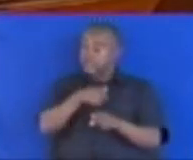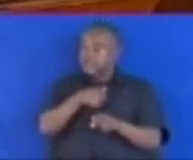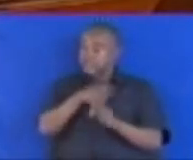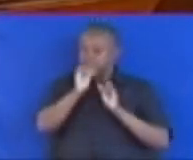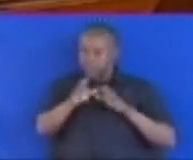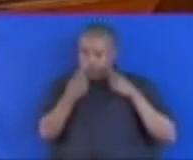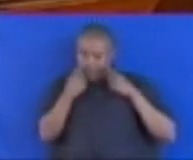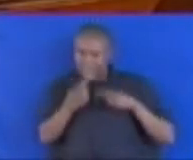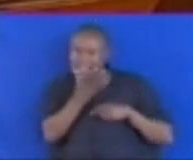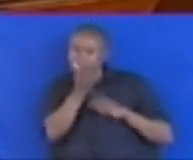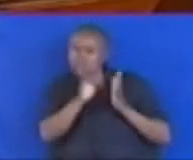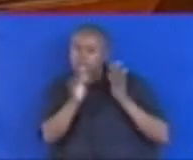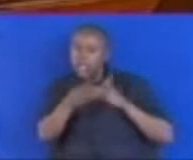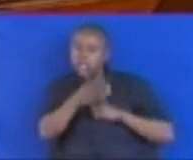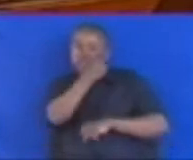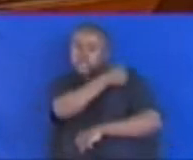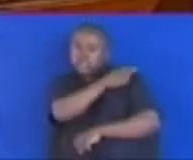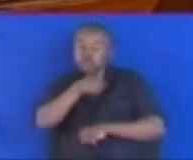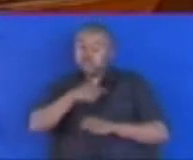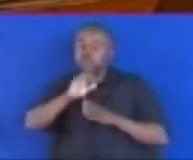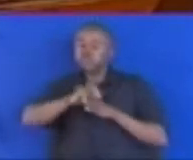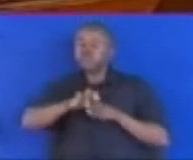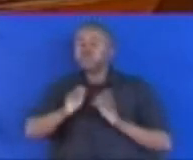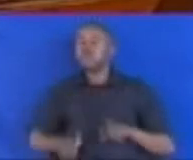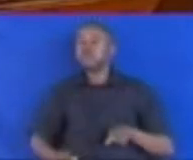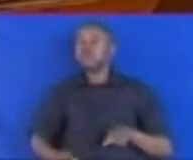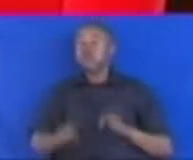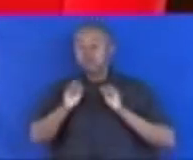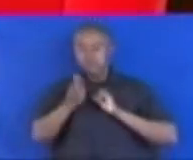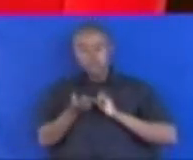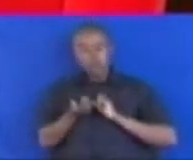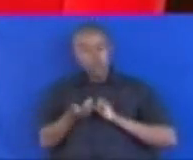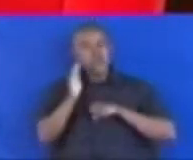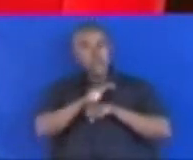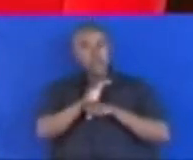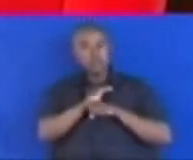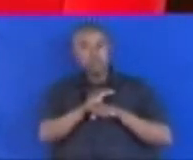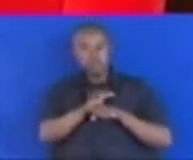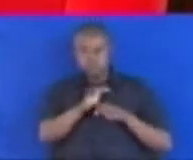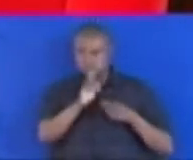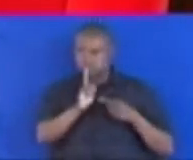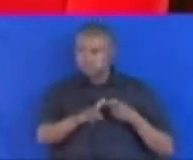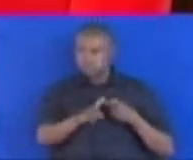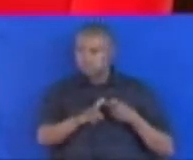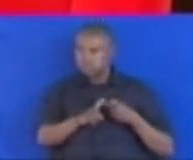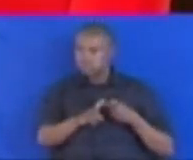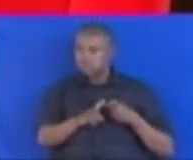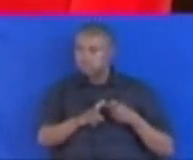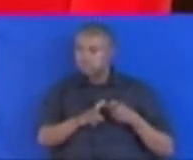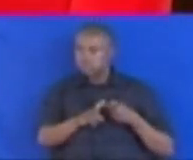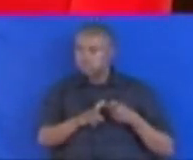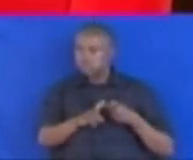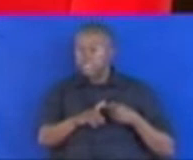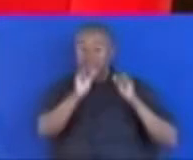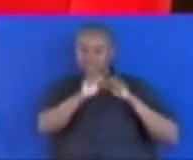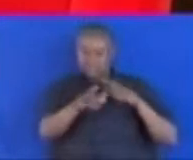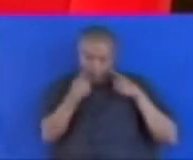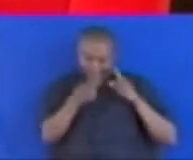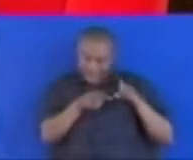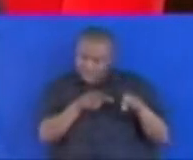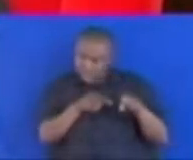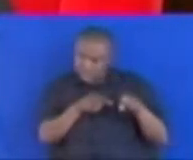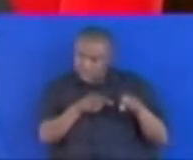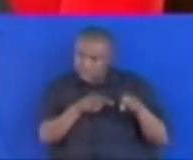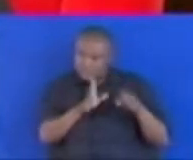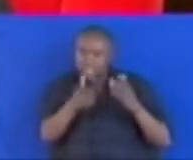of vaccine we should take, tunatakiwa tuwe na wataalamu wetu wa hapa, namba moja, wa analyze content.